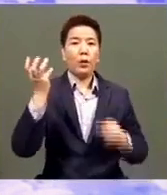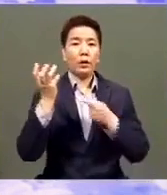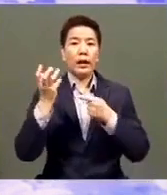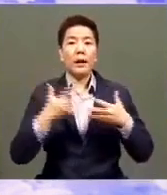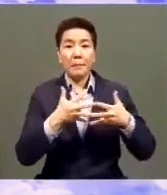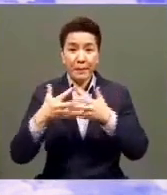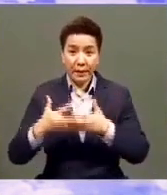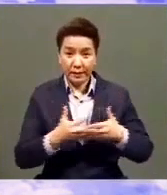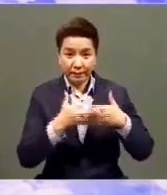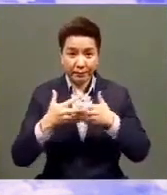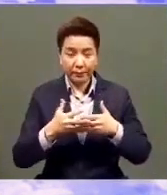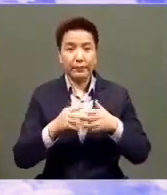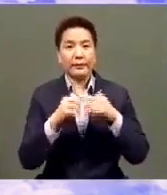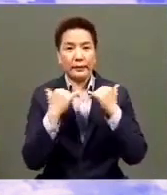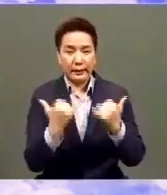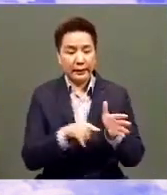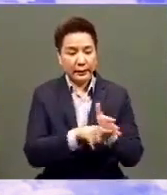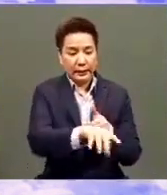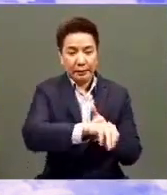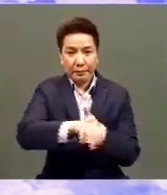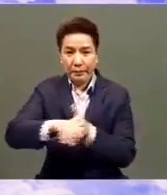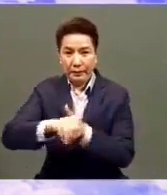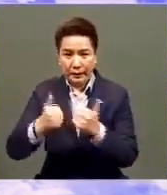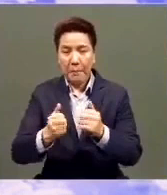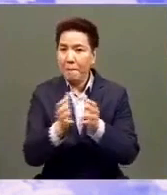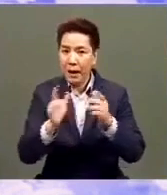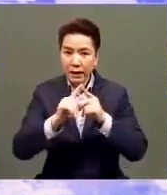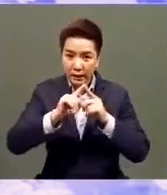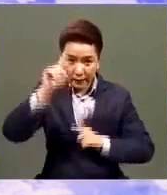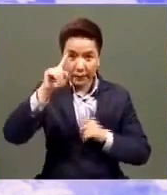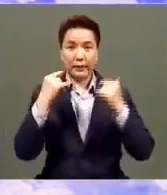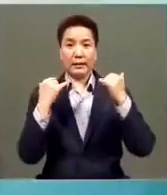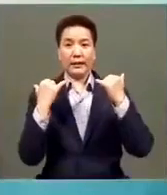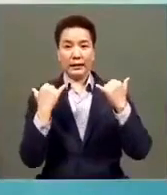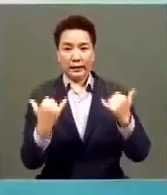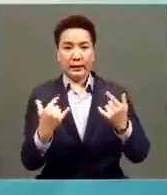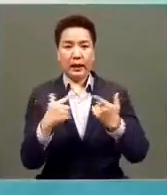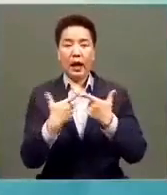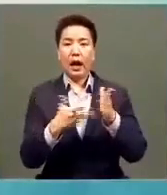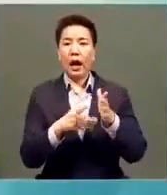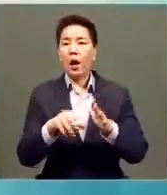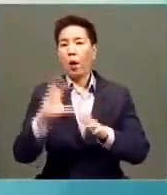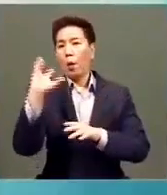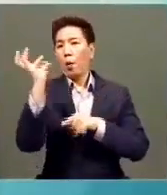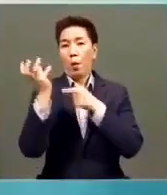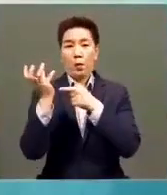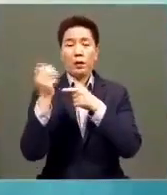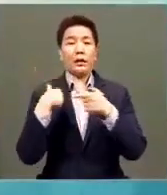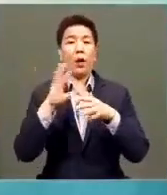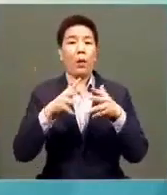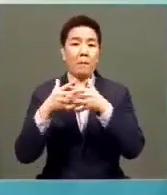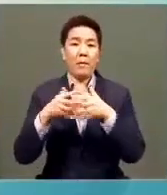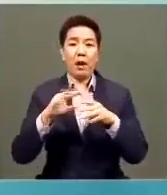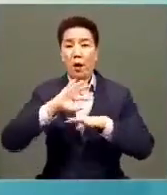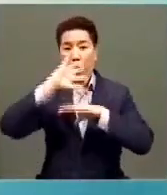หรัฐอเมริกาก็ยังถือได้ว่ามีผู้ติดเชื้อมากที่สุดนะคะโดยรวมทั้งสถานการณ์โลกเนี่ยมีผู้ที่ติดเชื้อแล้